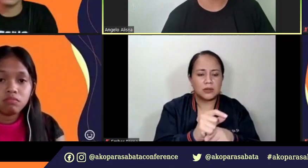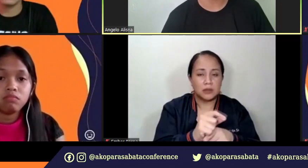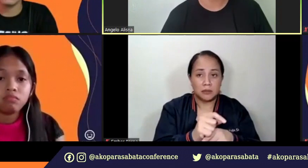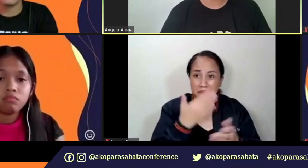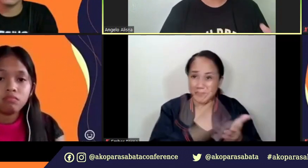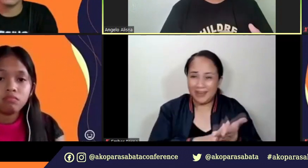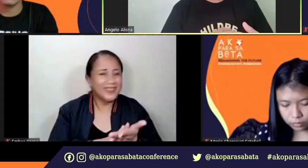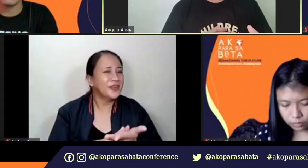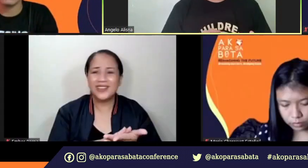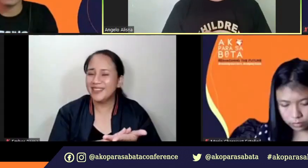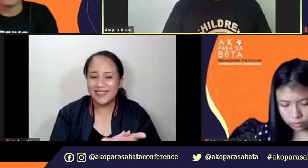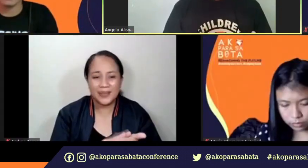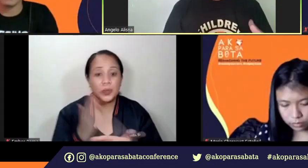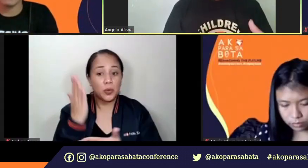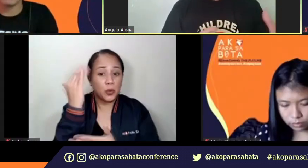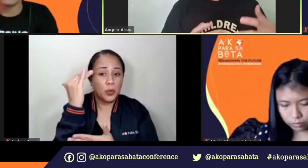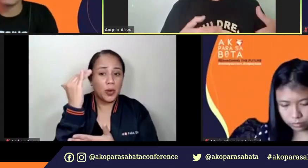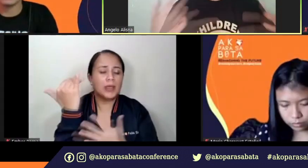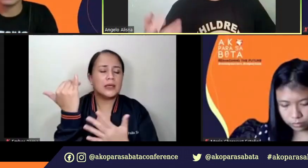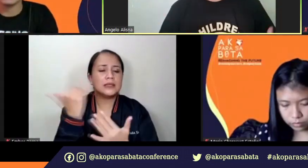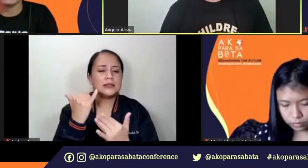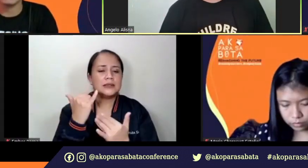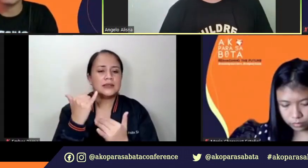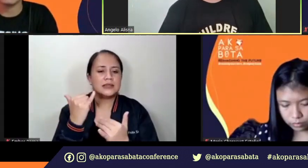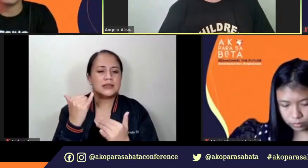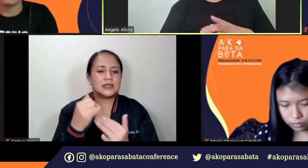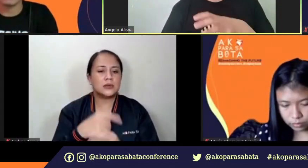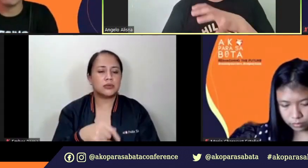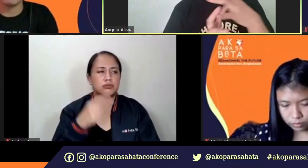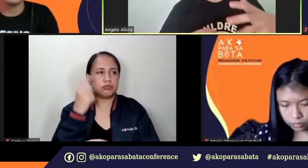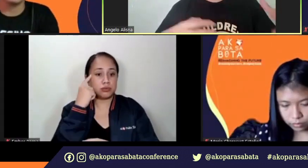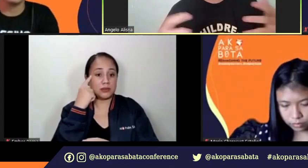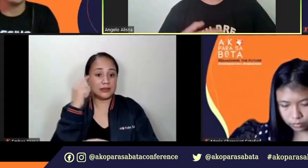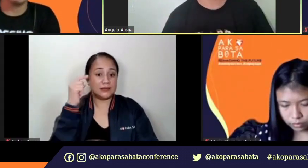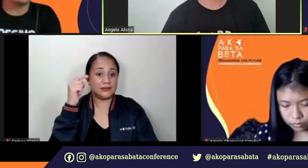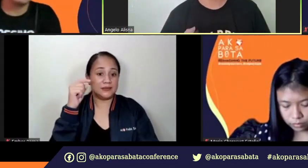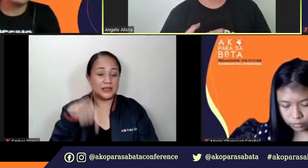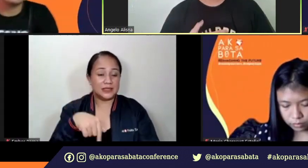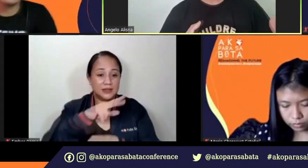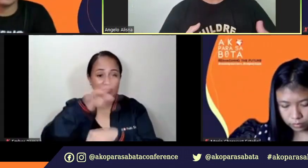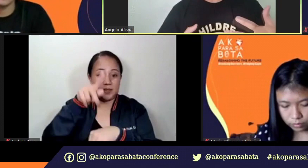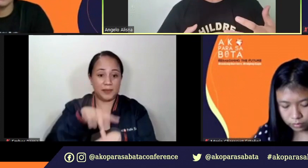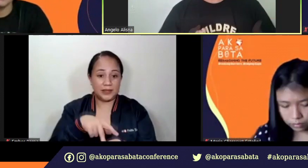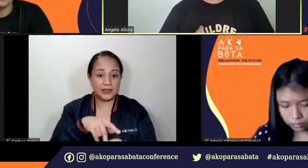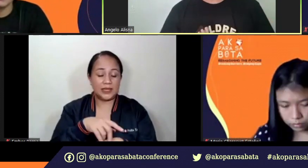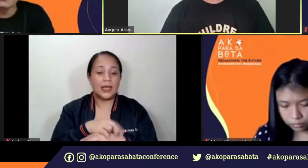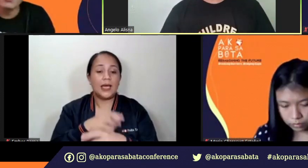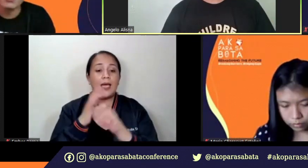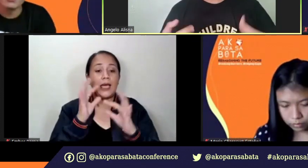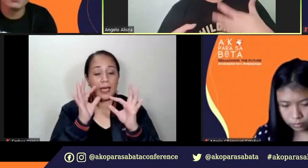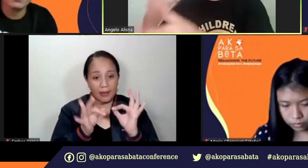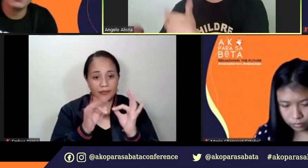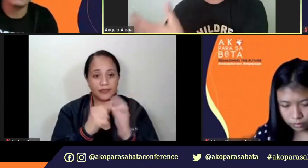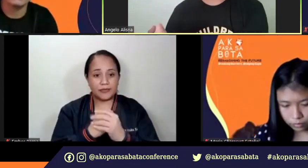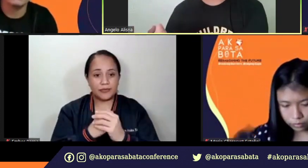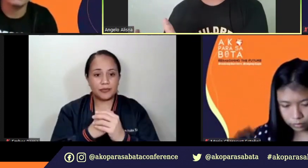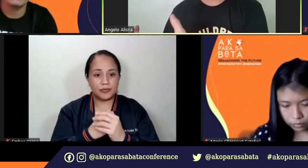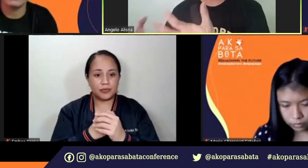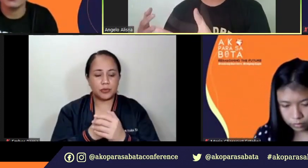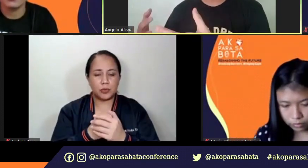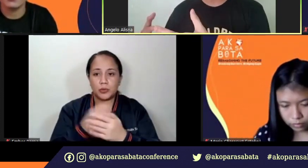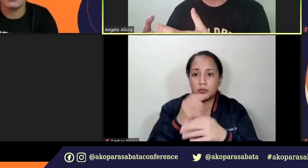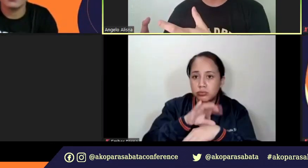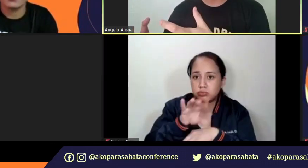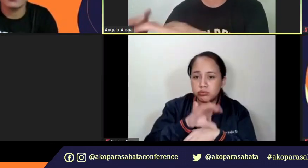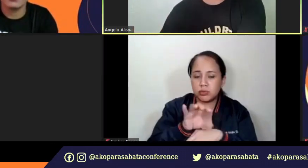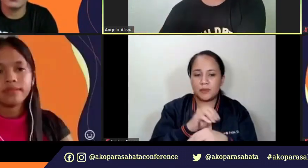doon, So kasi nagiging kaisipan dito sa Pilipinas na kapag kasi nag-consult ka